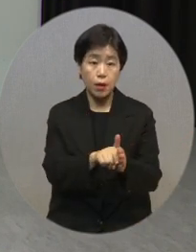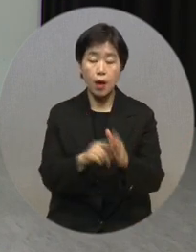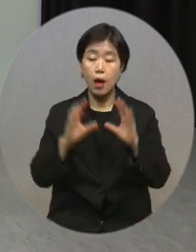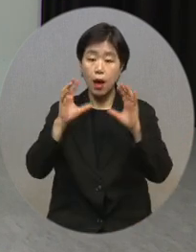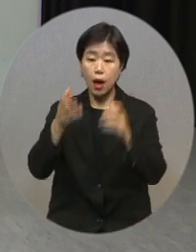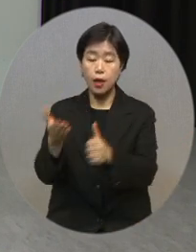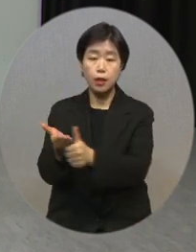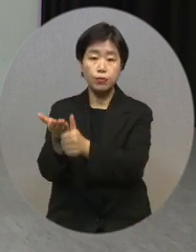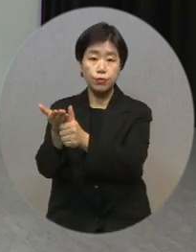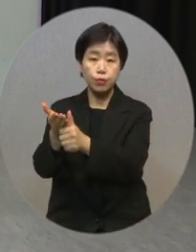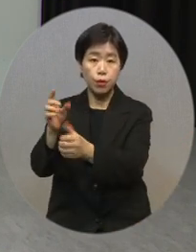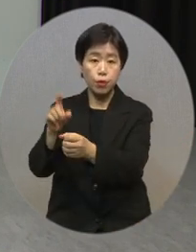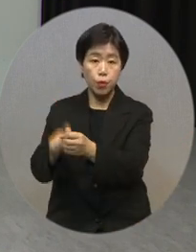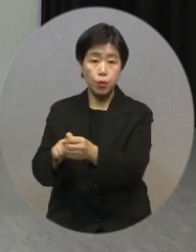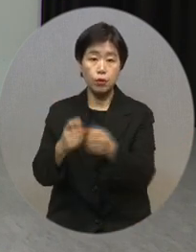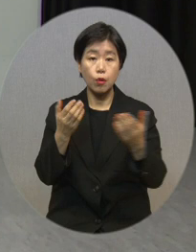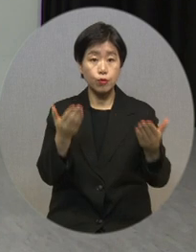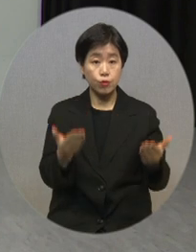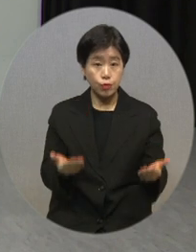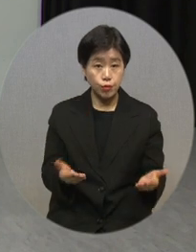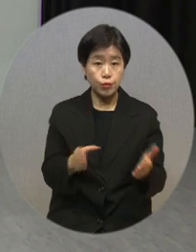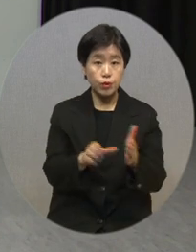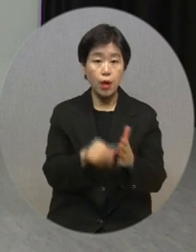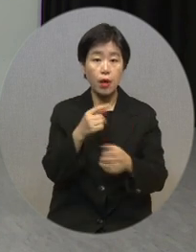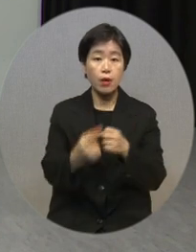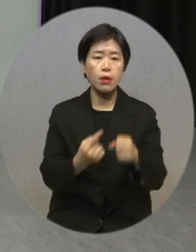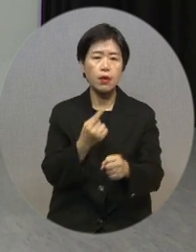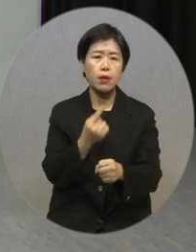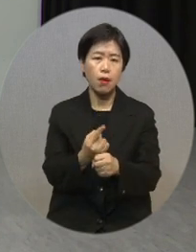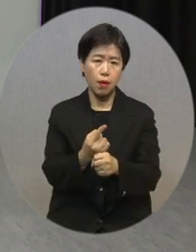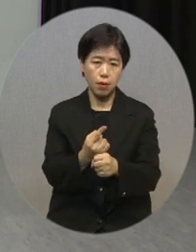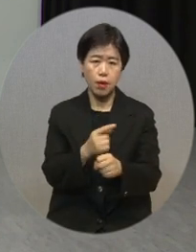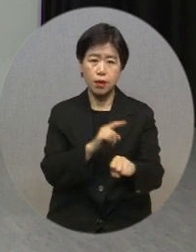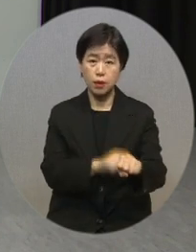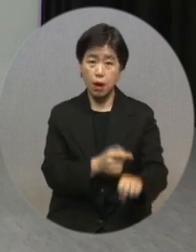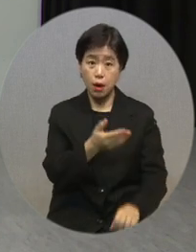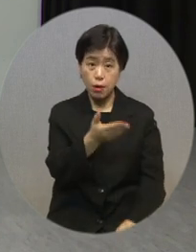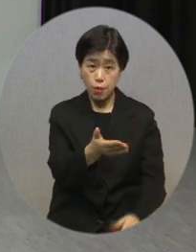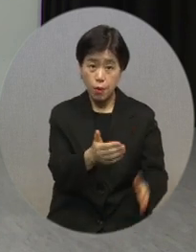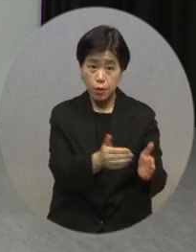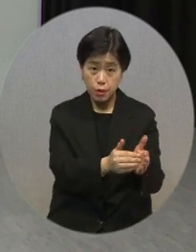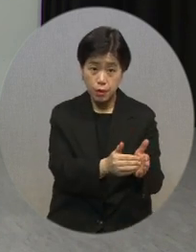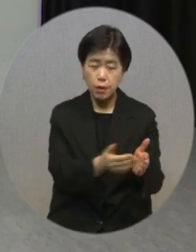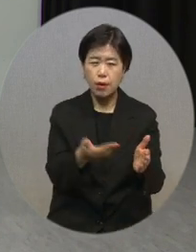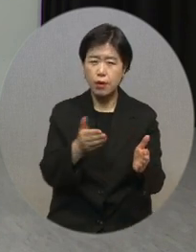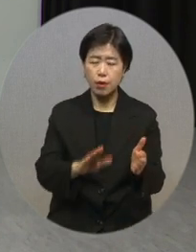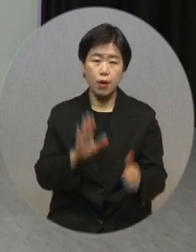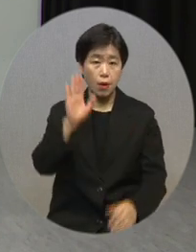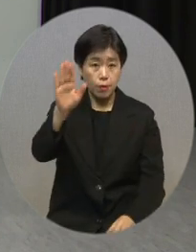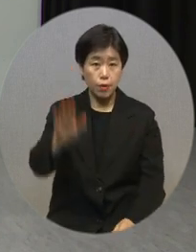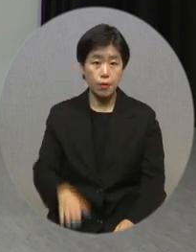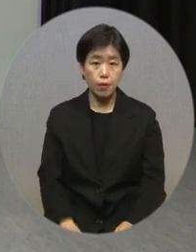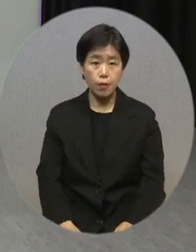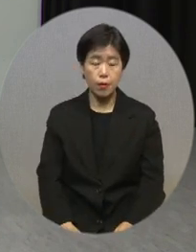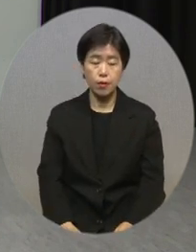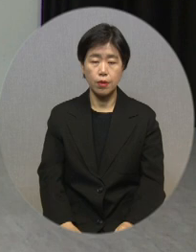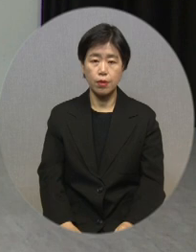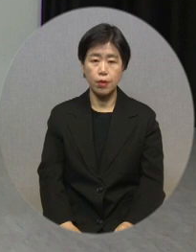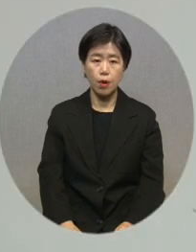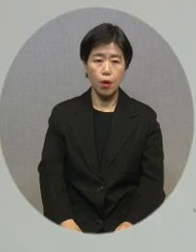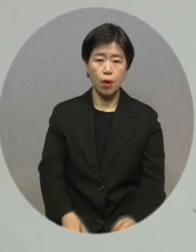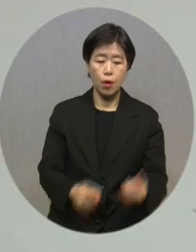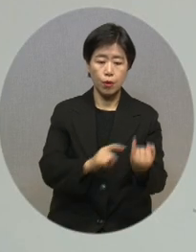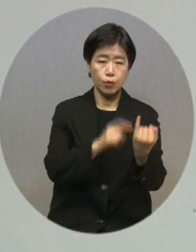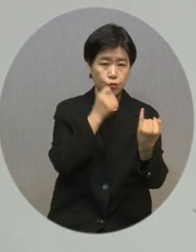그 저기 1년만 그 이제 하던 것을 그러니까 부모가 6개월씩 그 저기 육아 휴직을 네, 네. 사용할